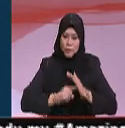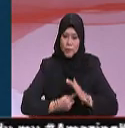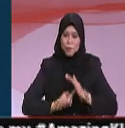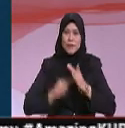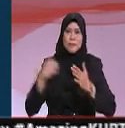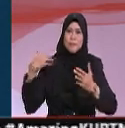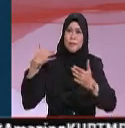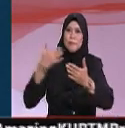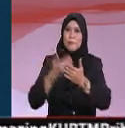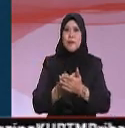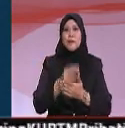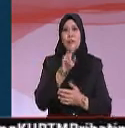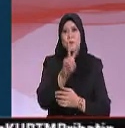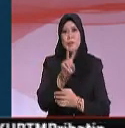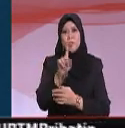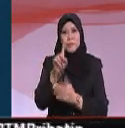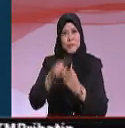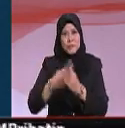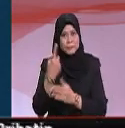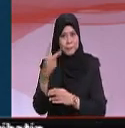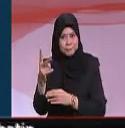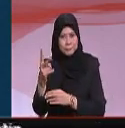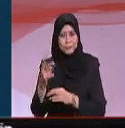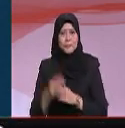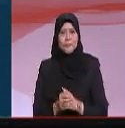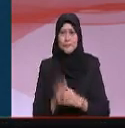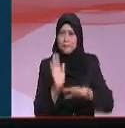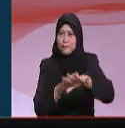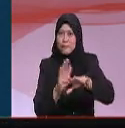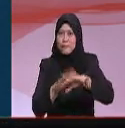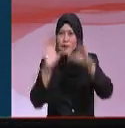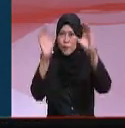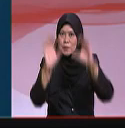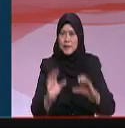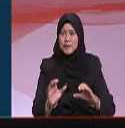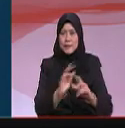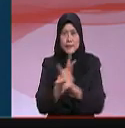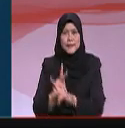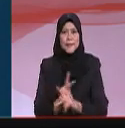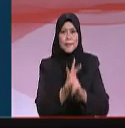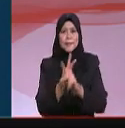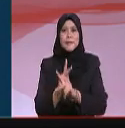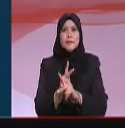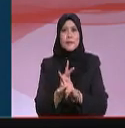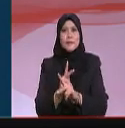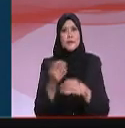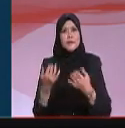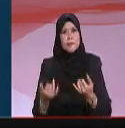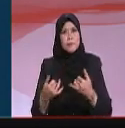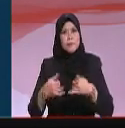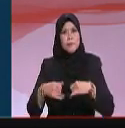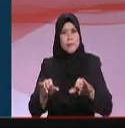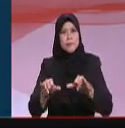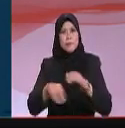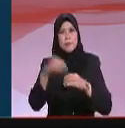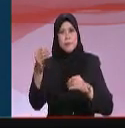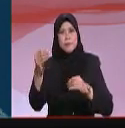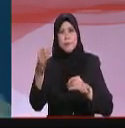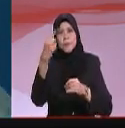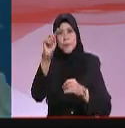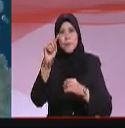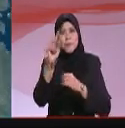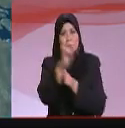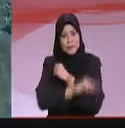kuasa sehingga 21 Disember ini. Amaran cuaca peringkat waspada juga turut lagi dikeluarkan untuk